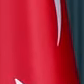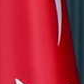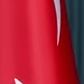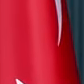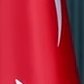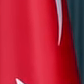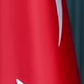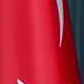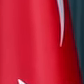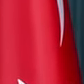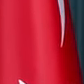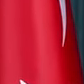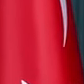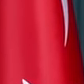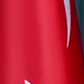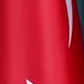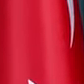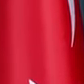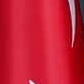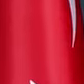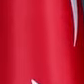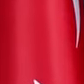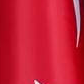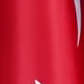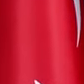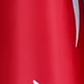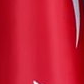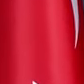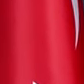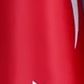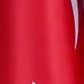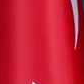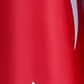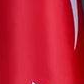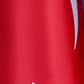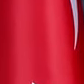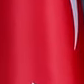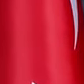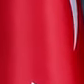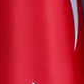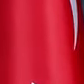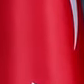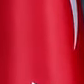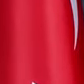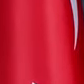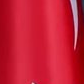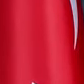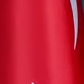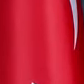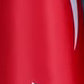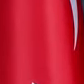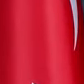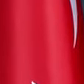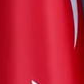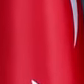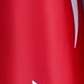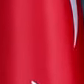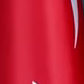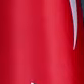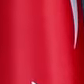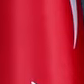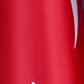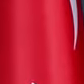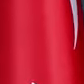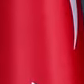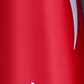ülkemizin temel yaklaşımlarını tüm dünya ile paylaşma imkanı bulduk küresel sistemin